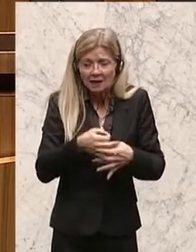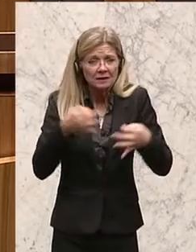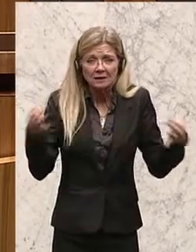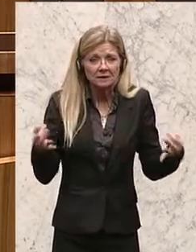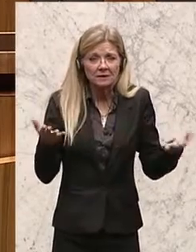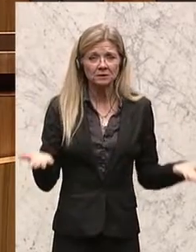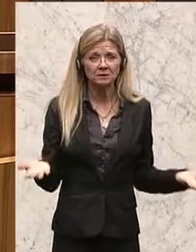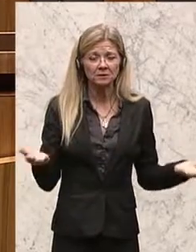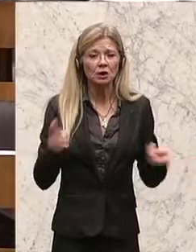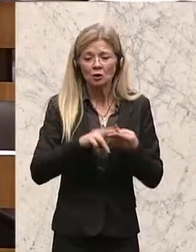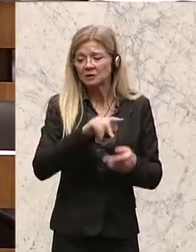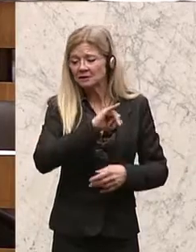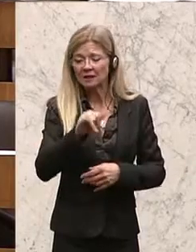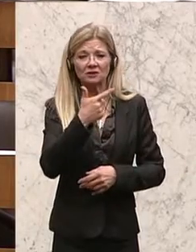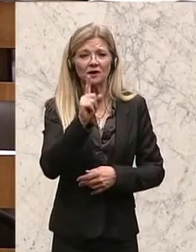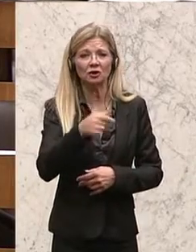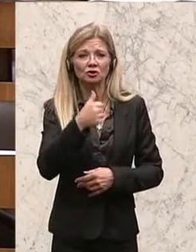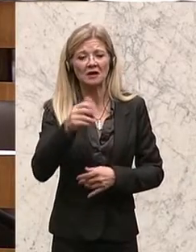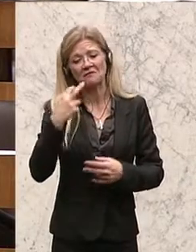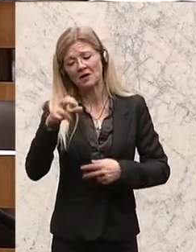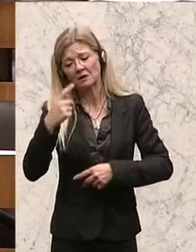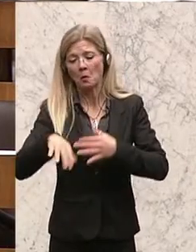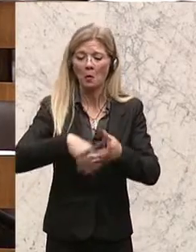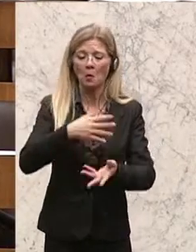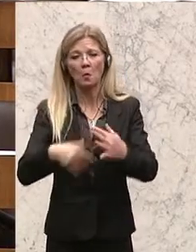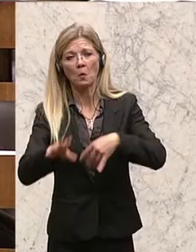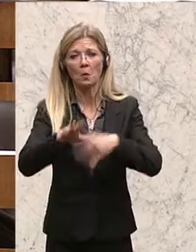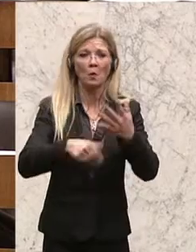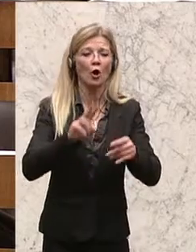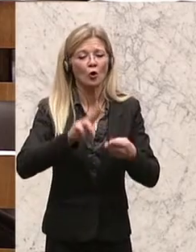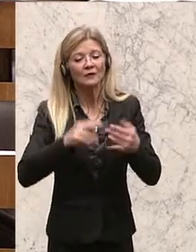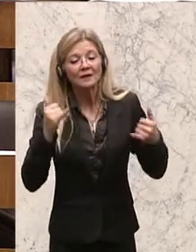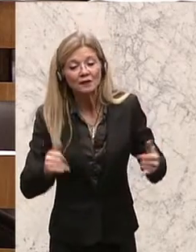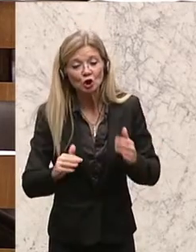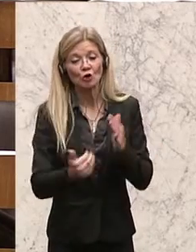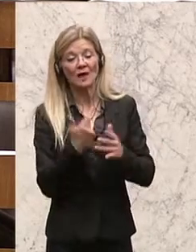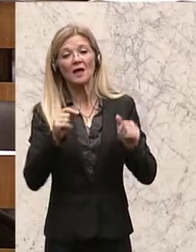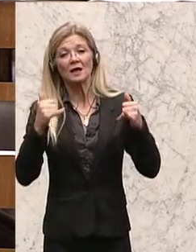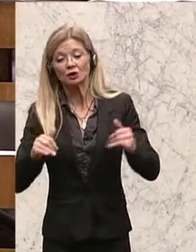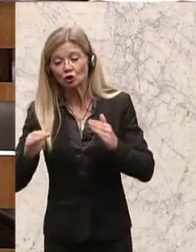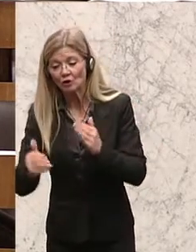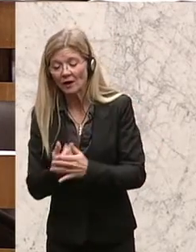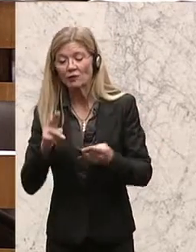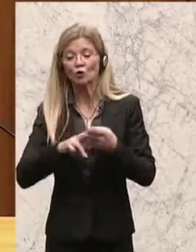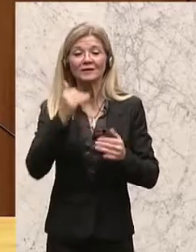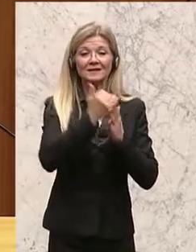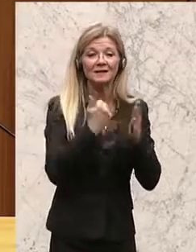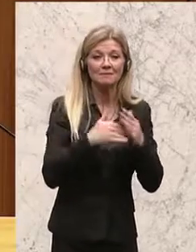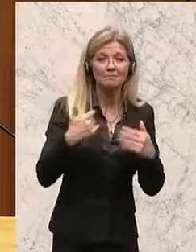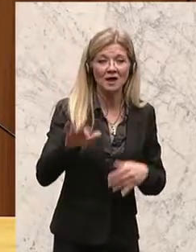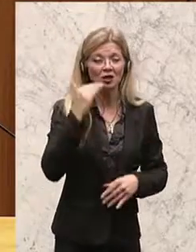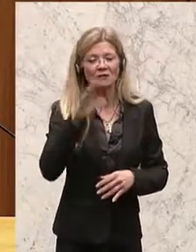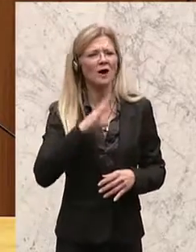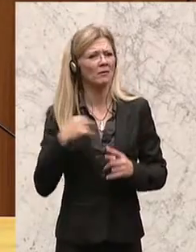weiter gestellt wie bisher und man versucht hat immer noch eine novelle und jetzt wird gut werden und jetzt machen wir noch eine verschärfung eines gesetzes wir vollziehen